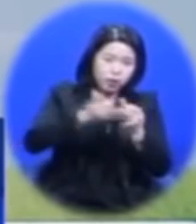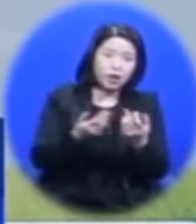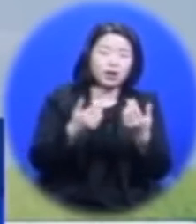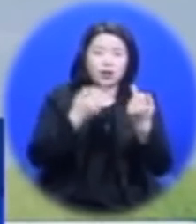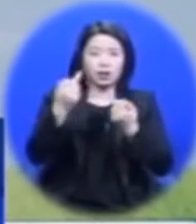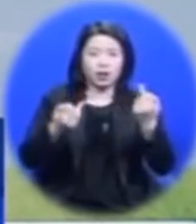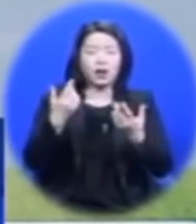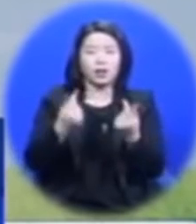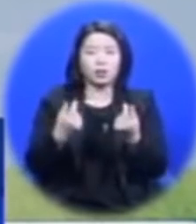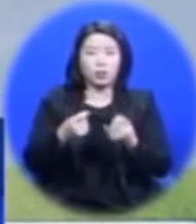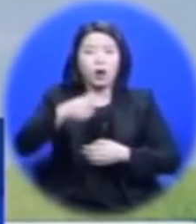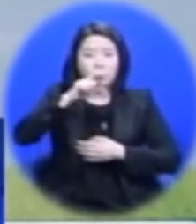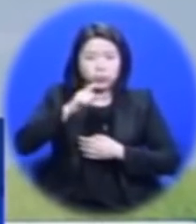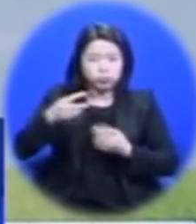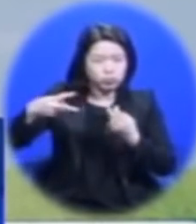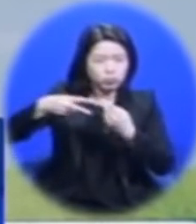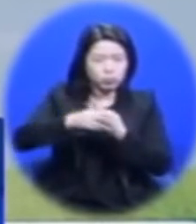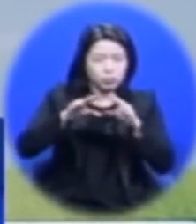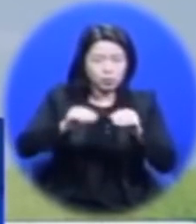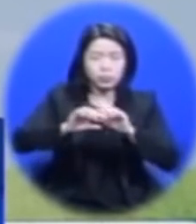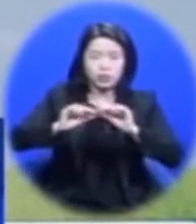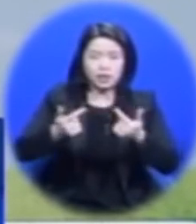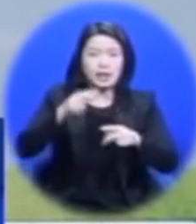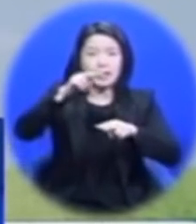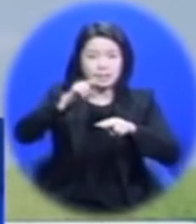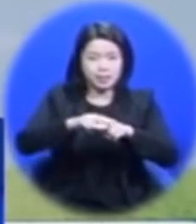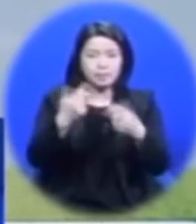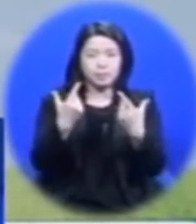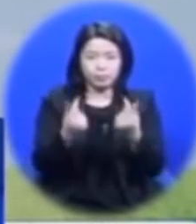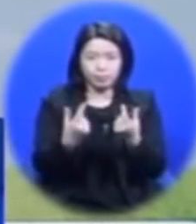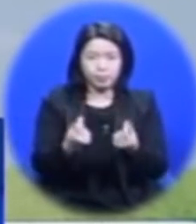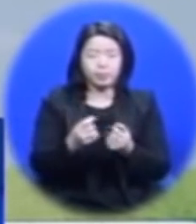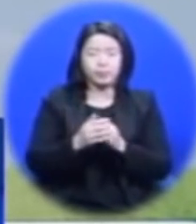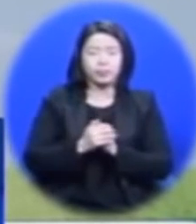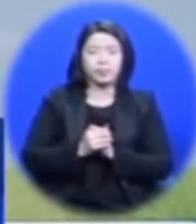같겠고 물이 끊어지지 아니하는 샘 같을 것이라.